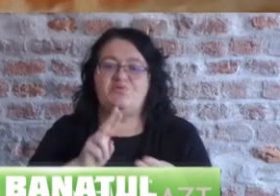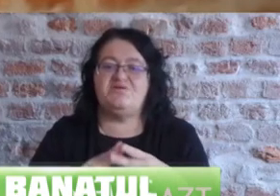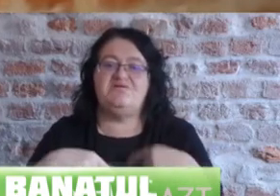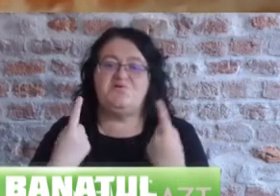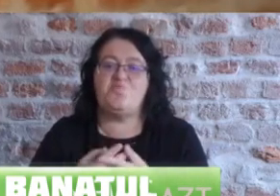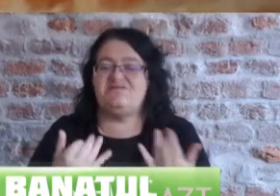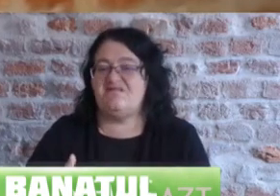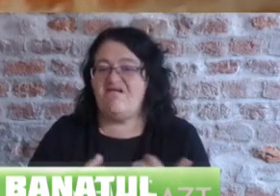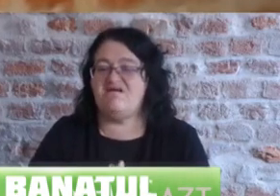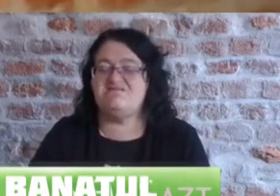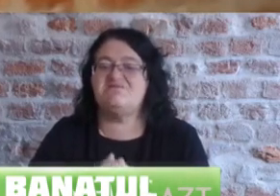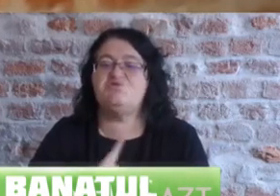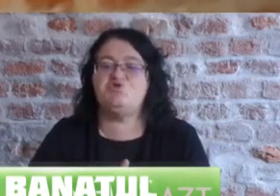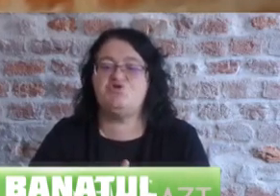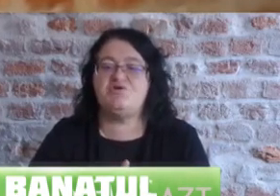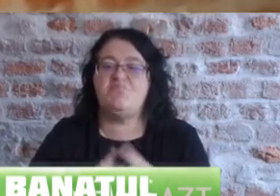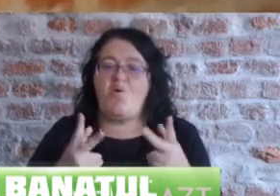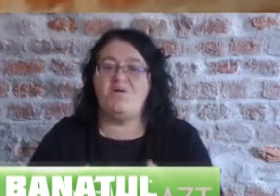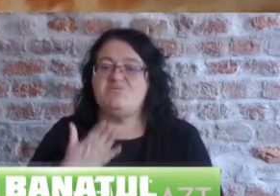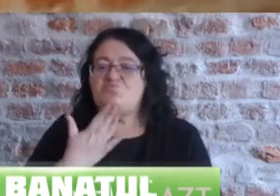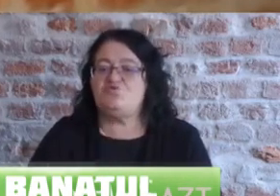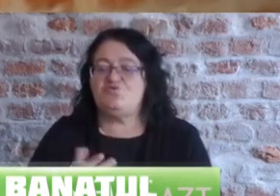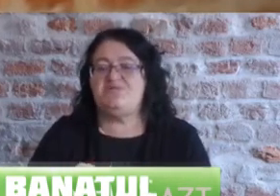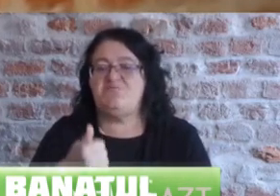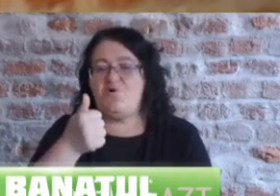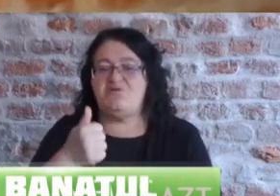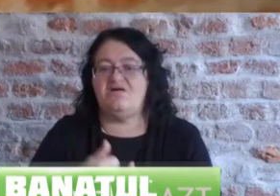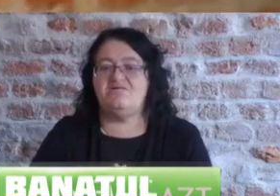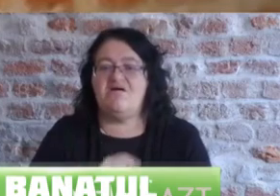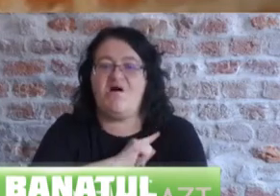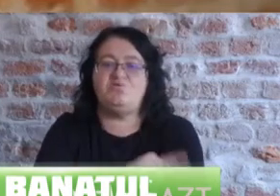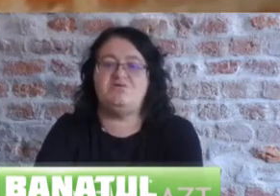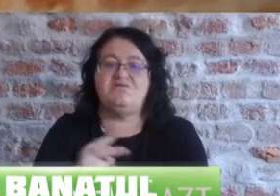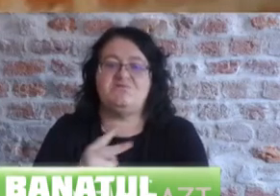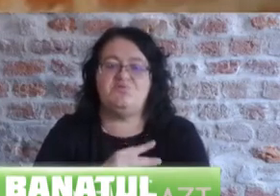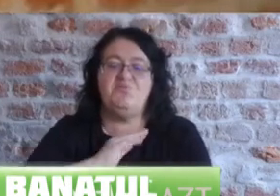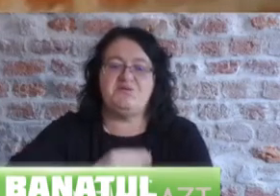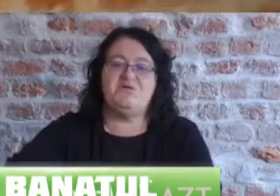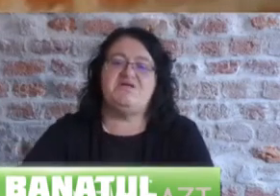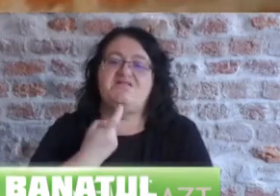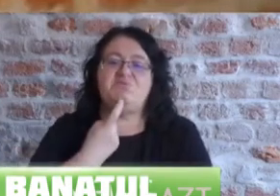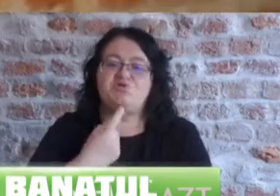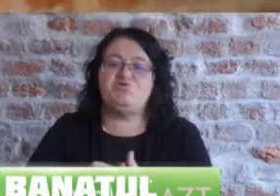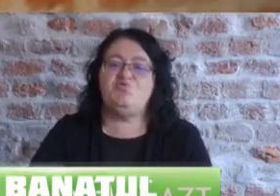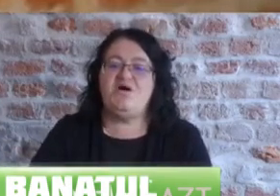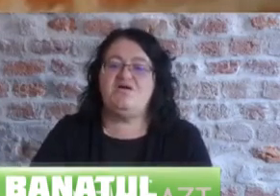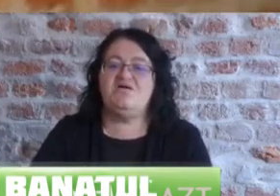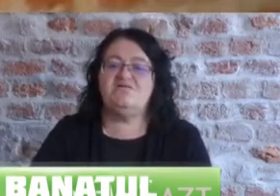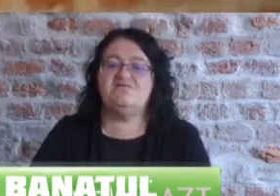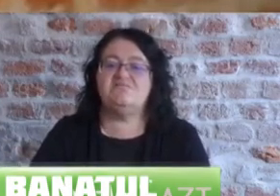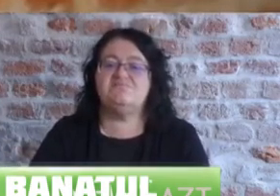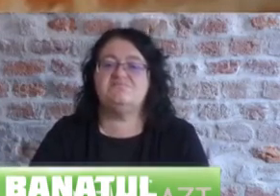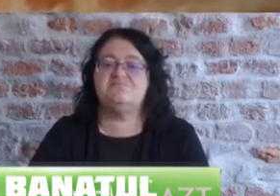întâlnirii noastre de astăzi. Și mă opresc mulțumind încă o dată autorității publice, Primăriei Municipiului